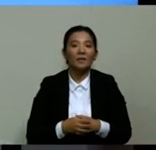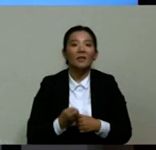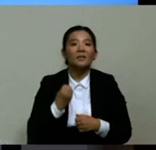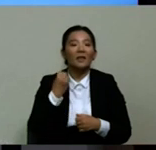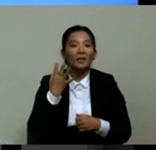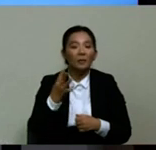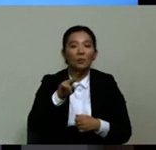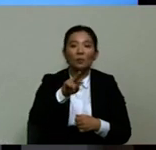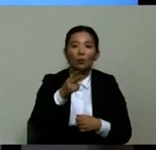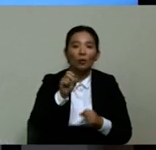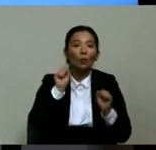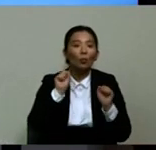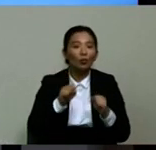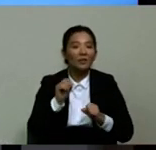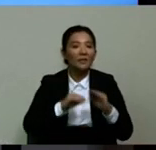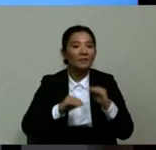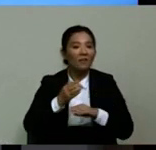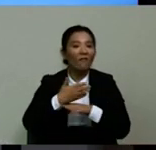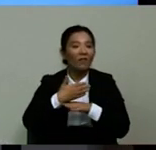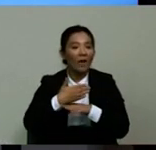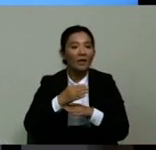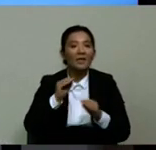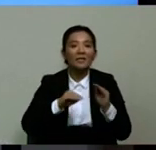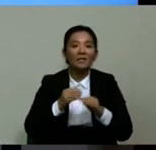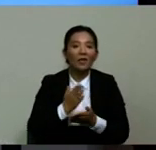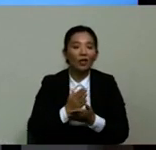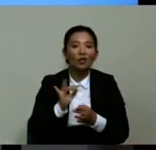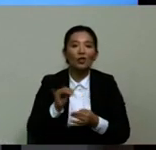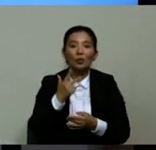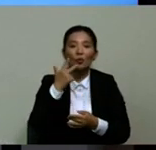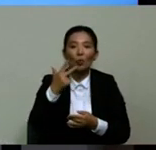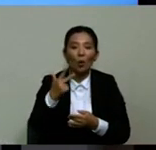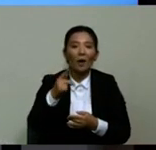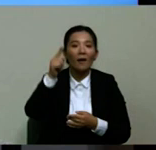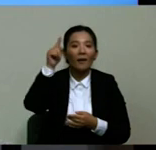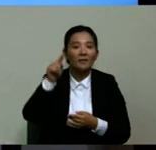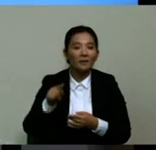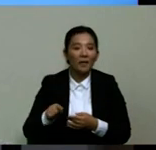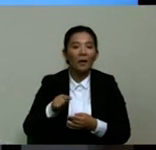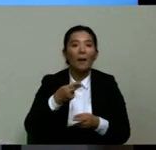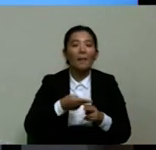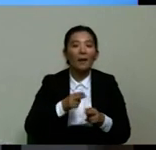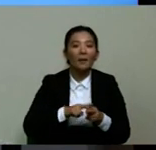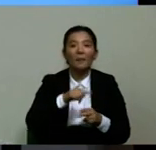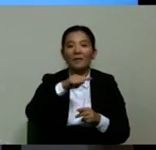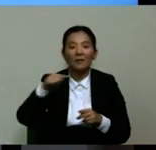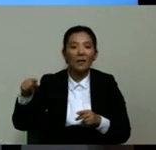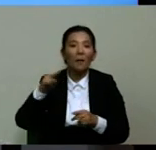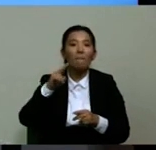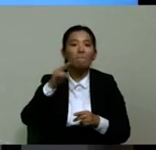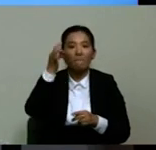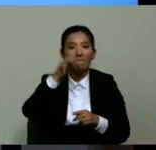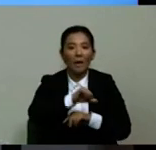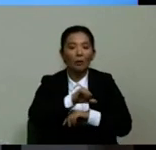Сколькими способами можно составить флаг, состоящий из 3 горизонтальных полос различных цветов,